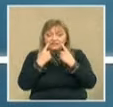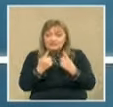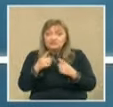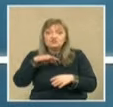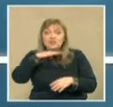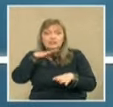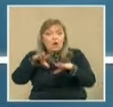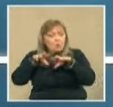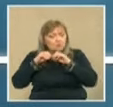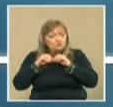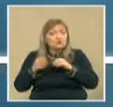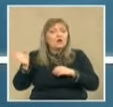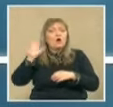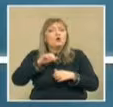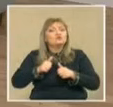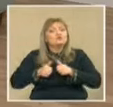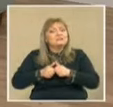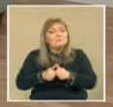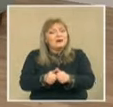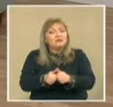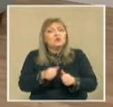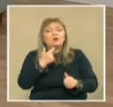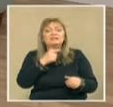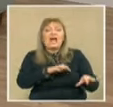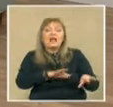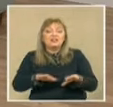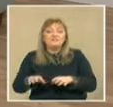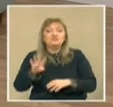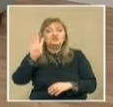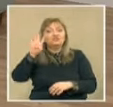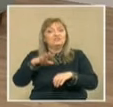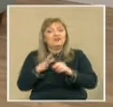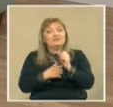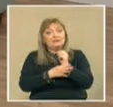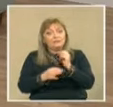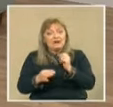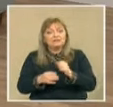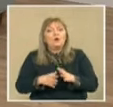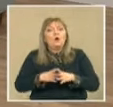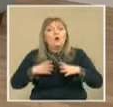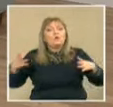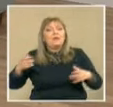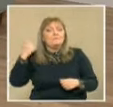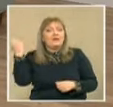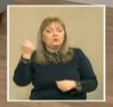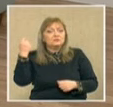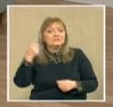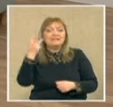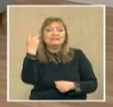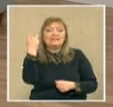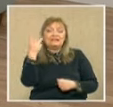научат още за партньори по Клавище на 4 март, за така големият на 3 март концерт Магията